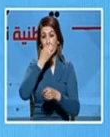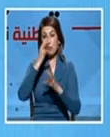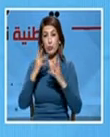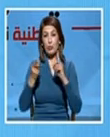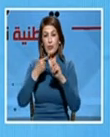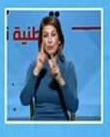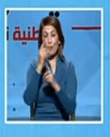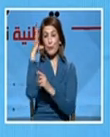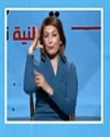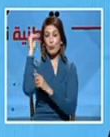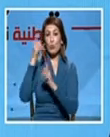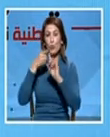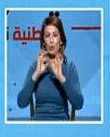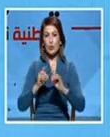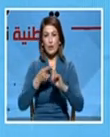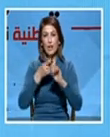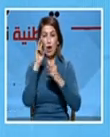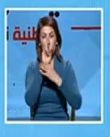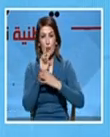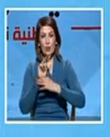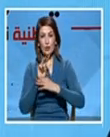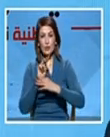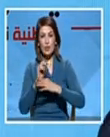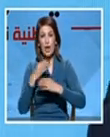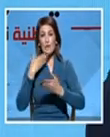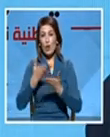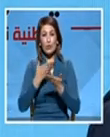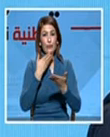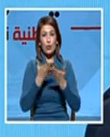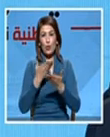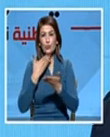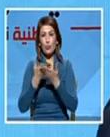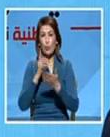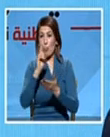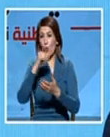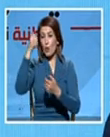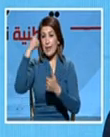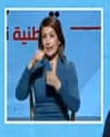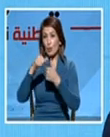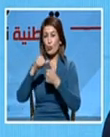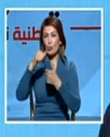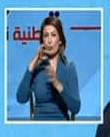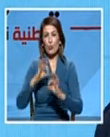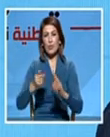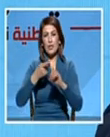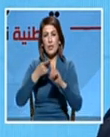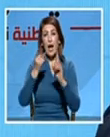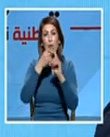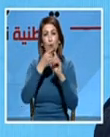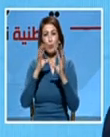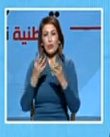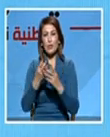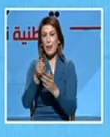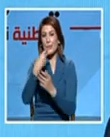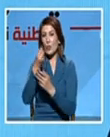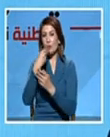ما تنسوهمش، ويلزمكم تشوفوهم، والمواعيد متاعهم ما تفلتوهمش، معناتها مش هما ياخذوا الدويات